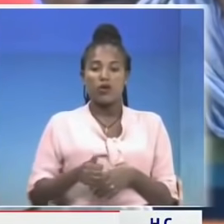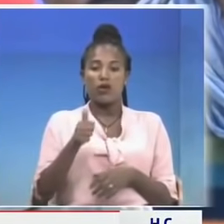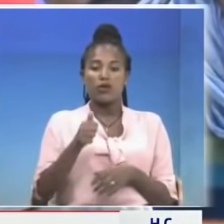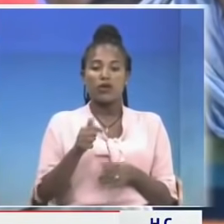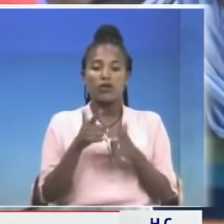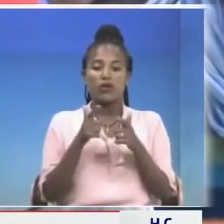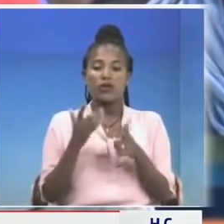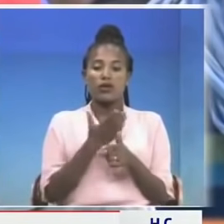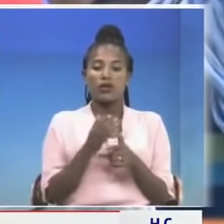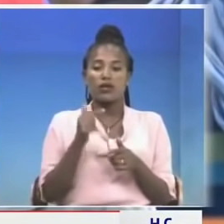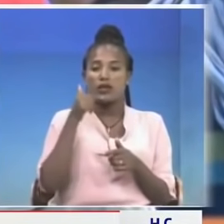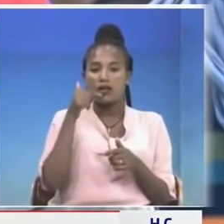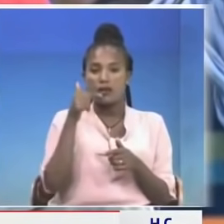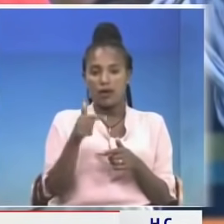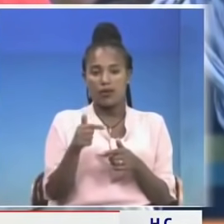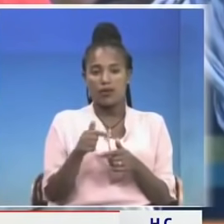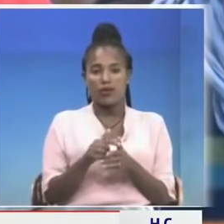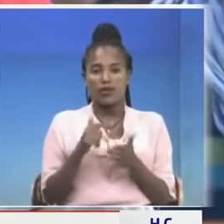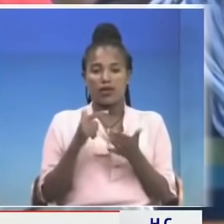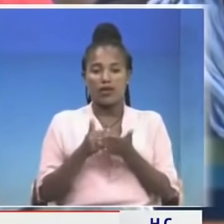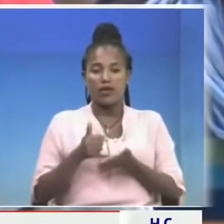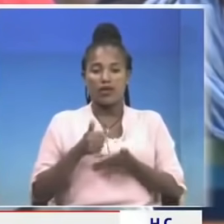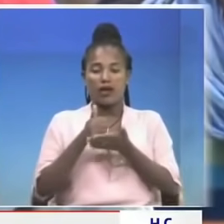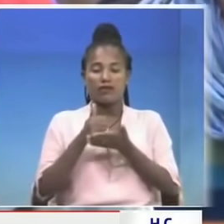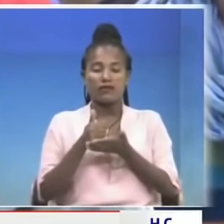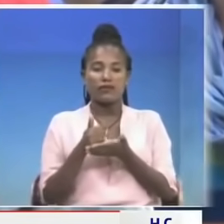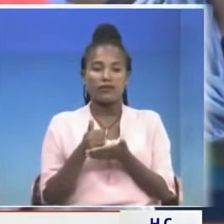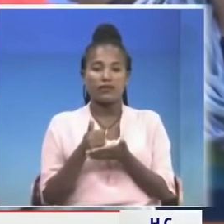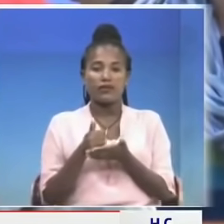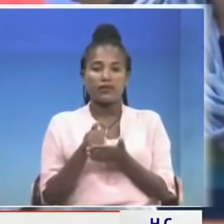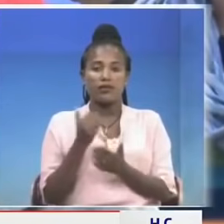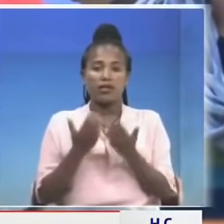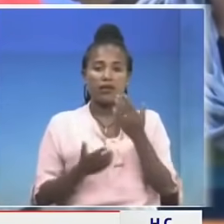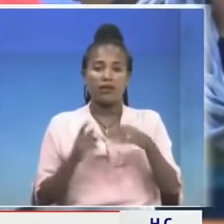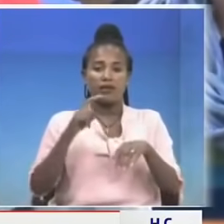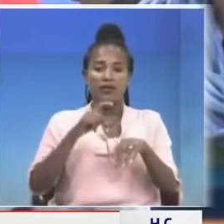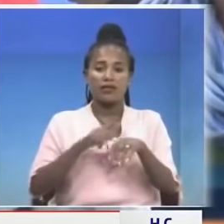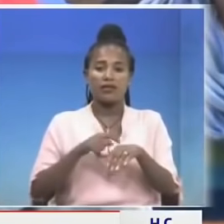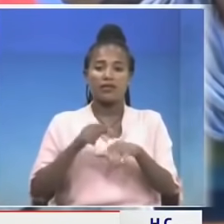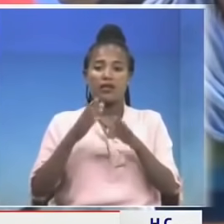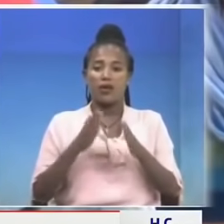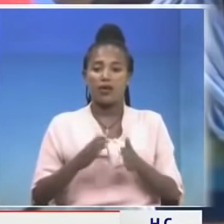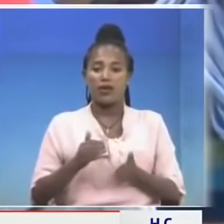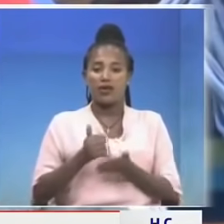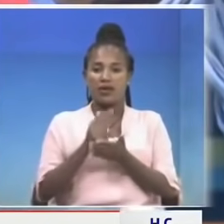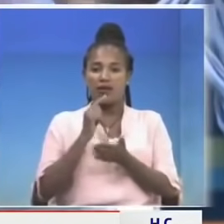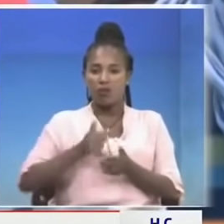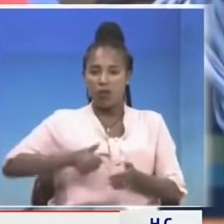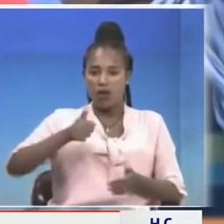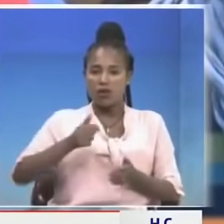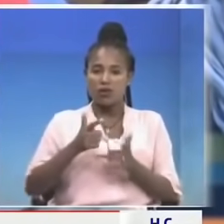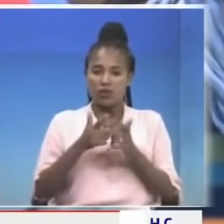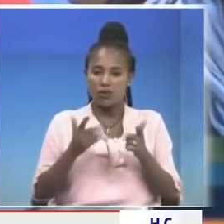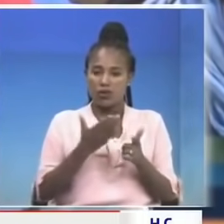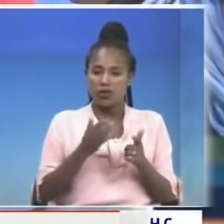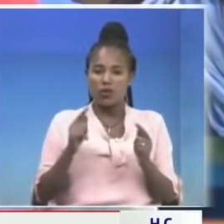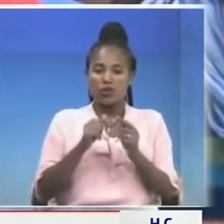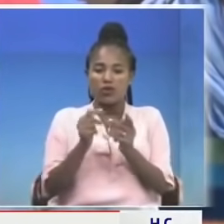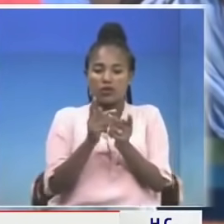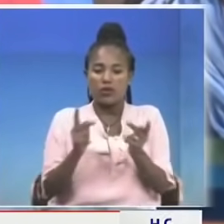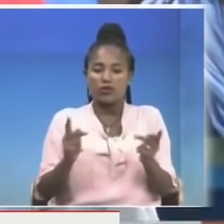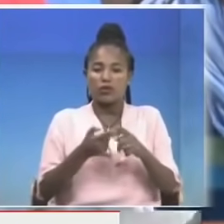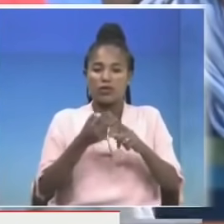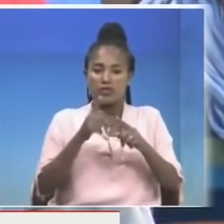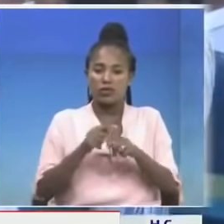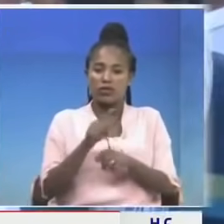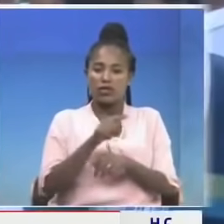ትልቁ ነገር እንደተባለው ይሄ ድጋፍ ምናልባት ጊዜያዊ ድጋፍ ነው። ዋናውና ትልቁ ነገር ወደ ቀያችሁ ተመልሳችሁ